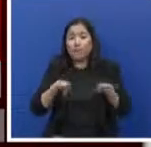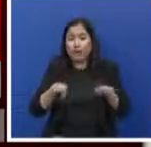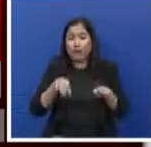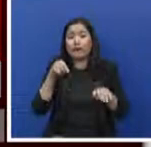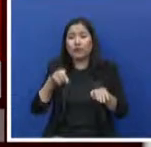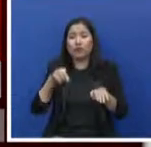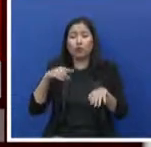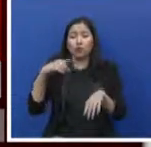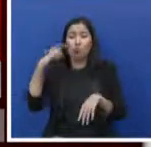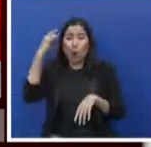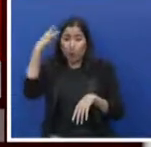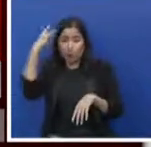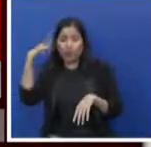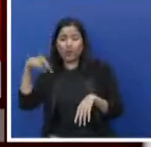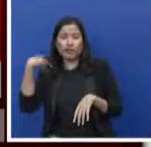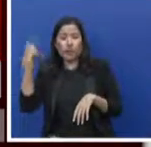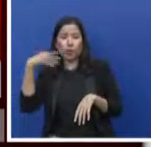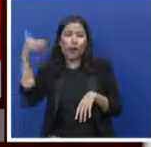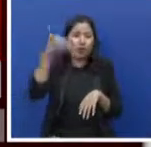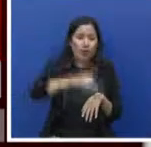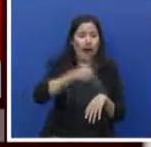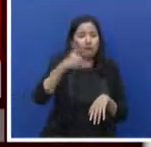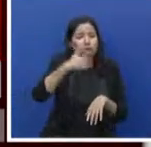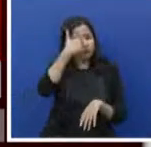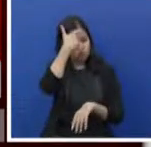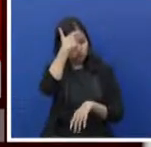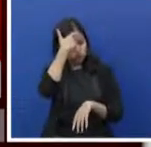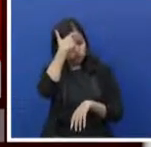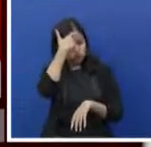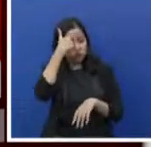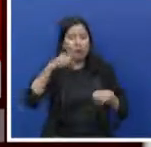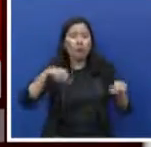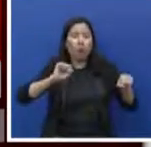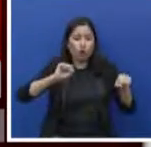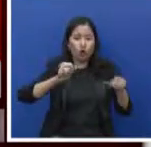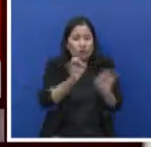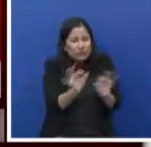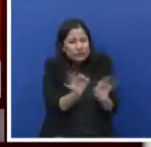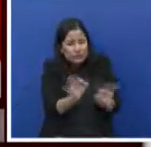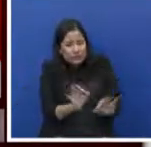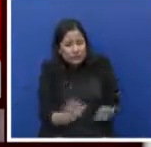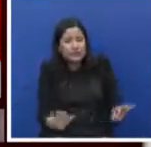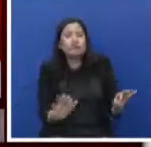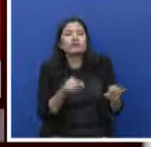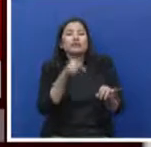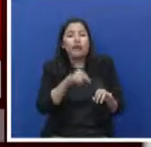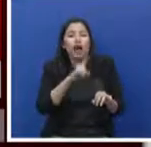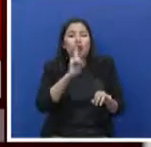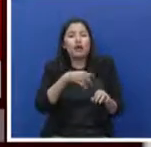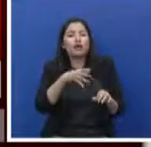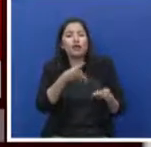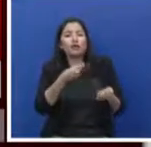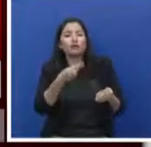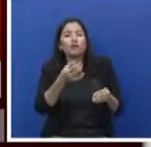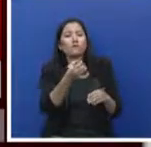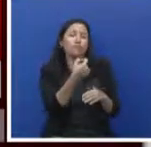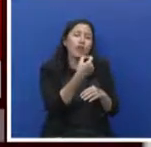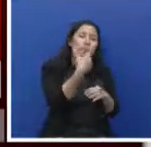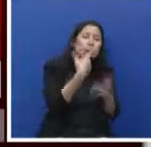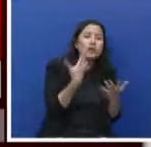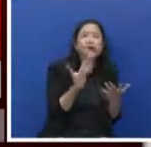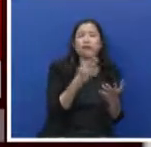secara reguler melakukan pengecekan suhu tubuh, disinfektan kendaraan, dan juga mereka mendapatkan vitamin dan lain